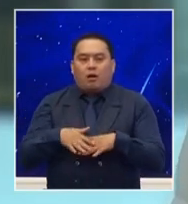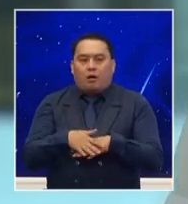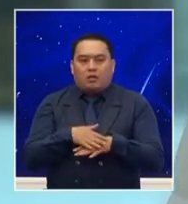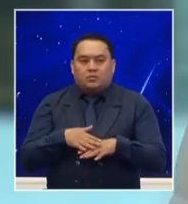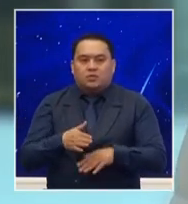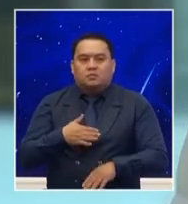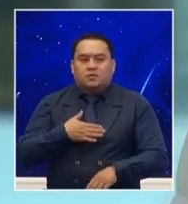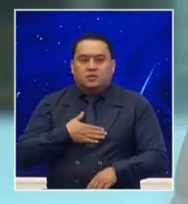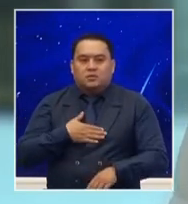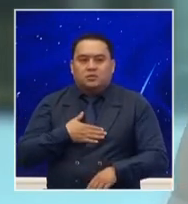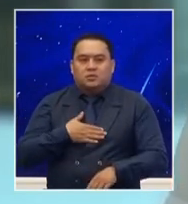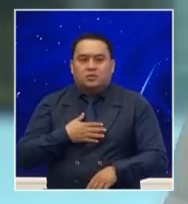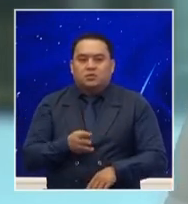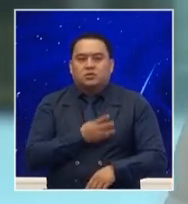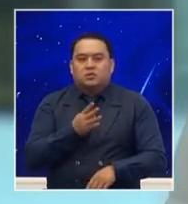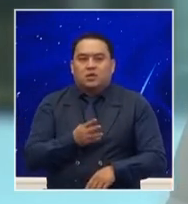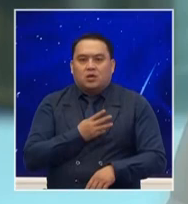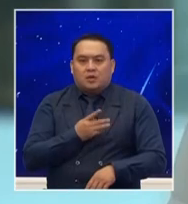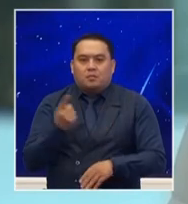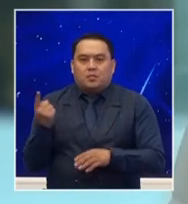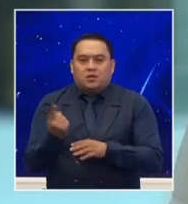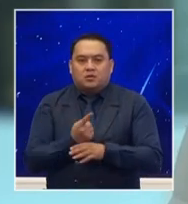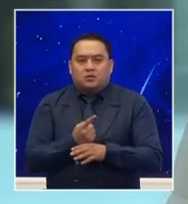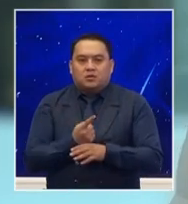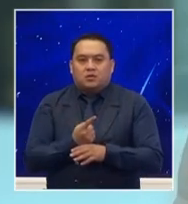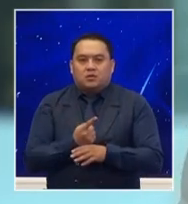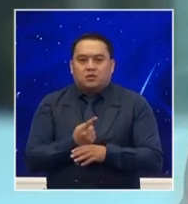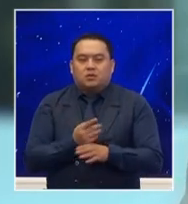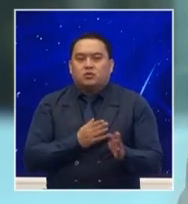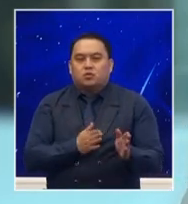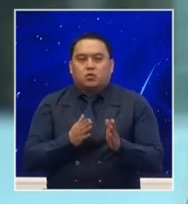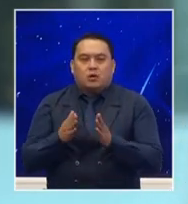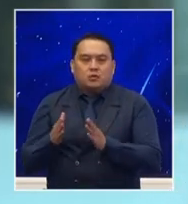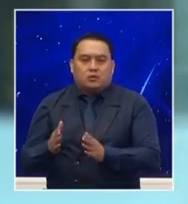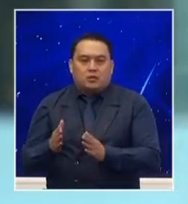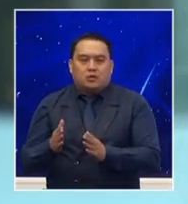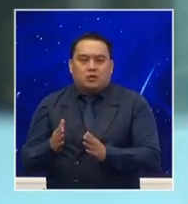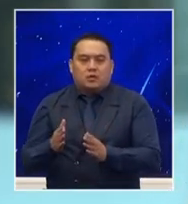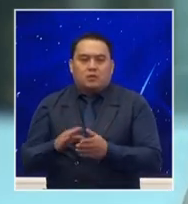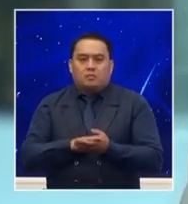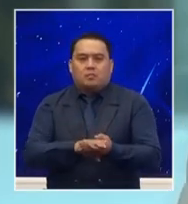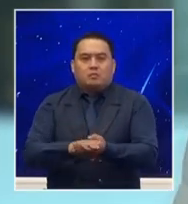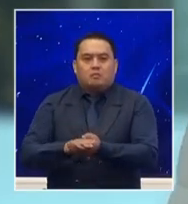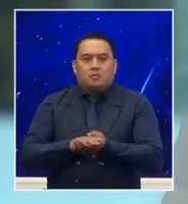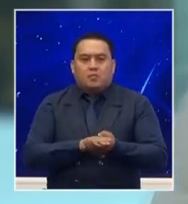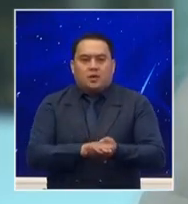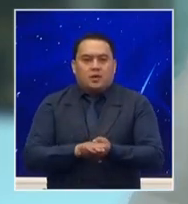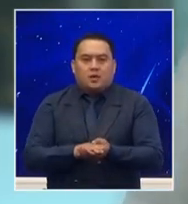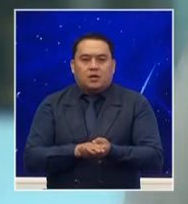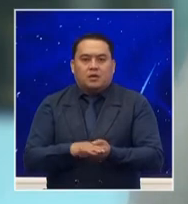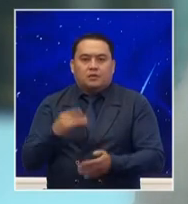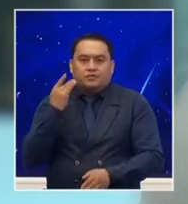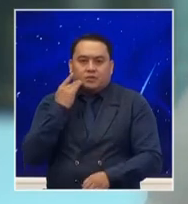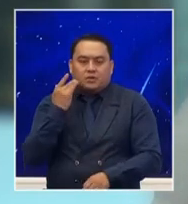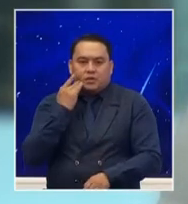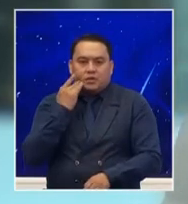халқымызға мен тілейтінім ең бірінші әрине тұрақтылық. Әрине бірлік, әрдайым